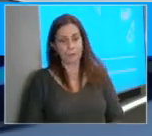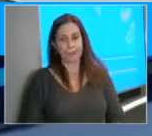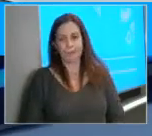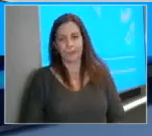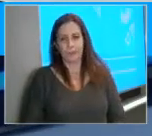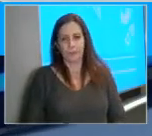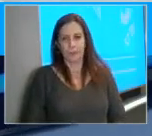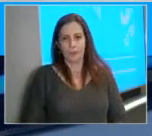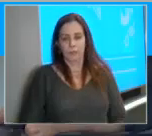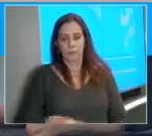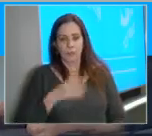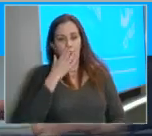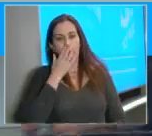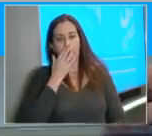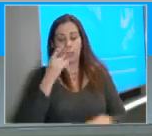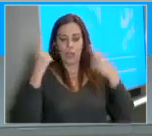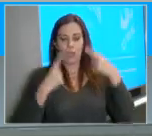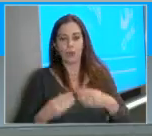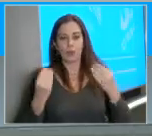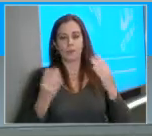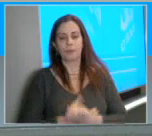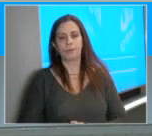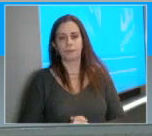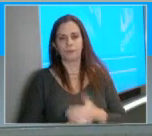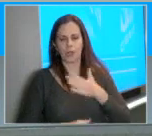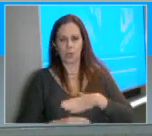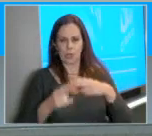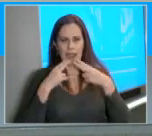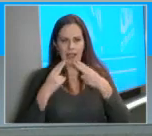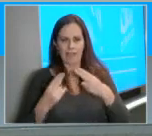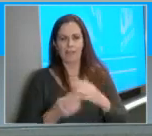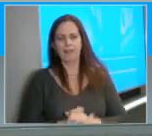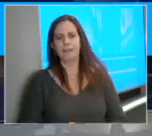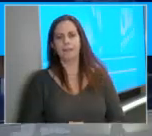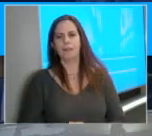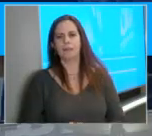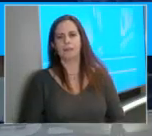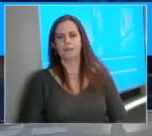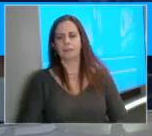הבוקר. בבקשה, שיהיה יום טוב. יום טוב. להגיב למה שהוא אמר.